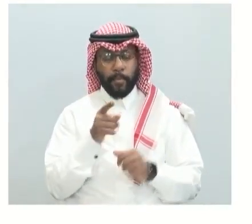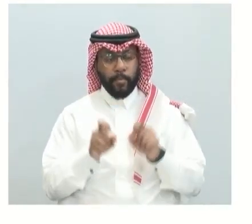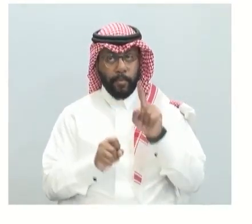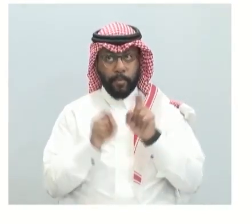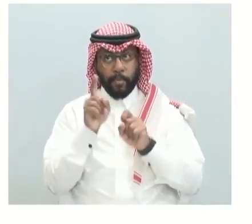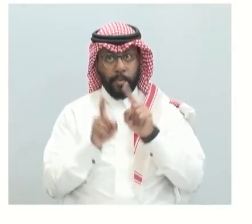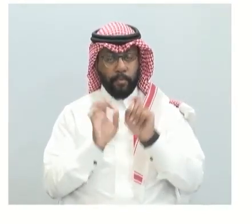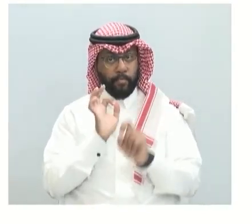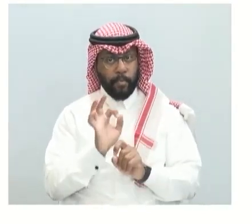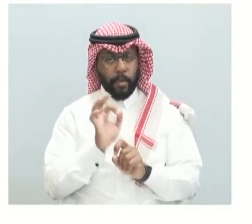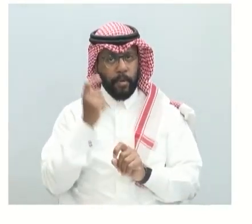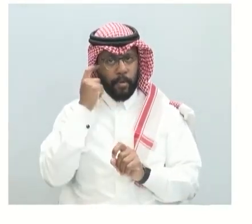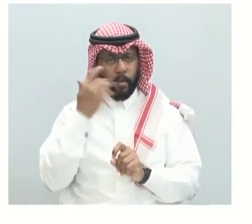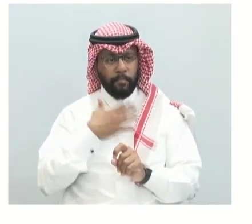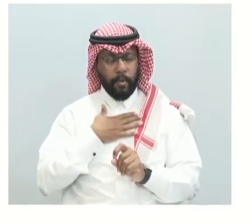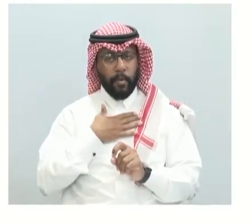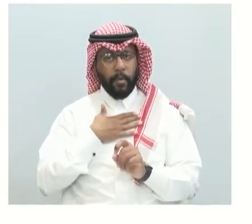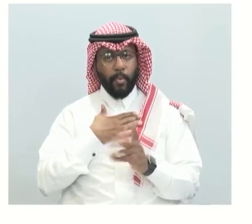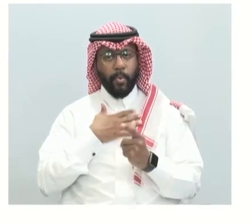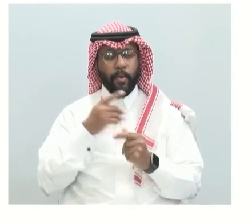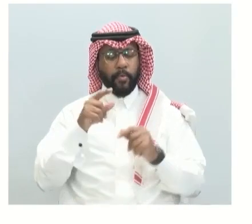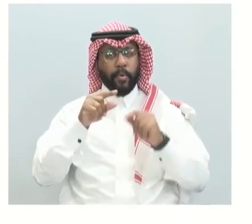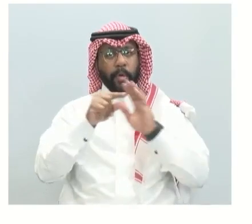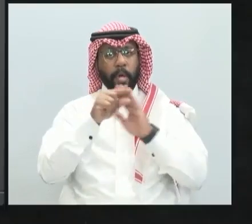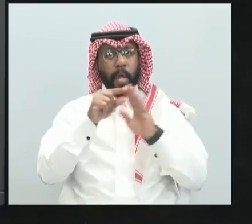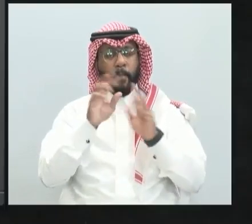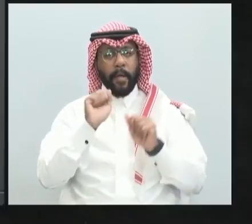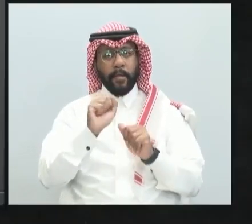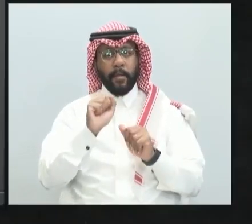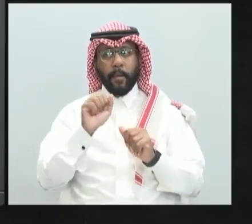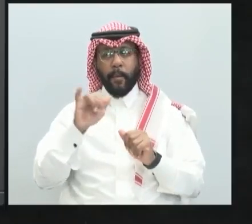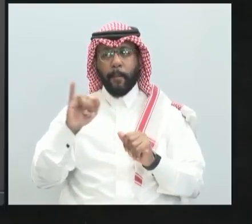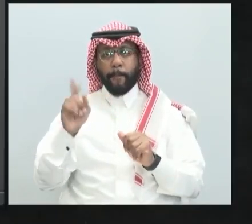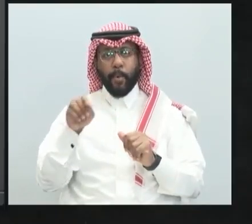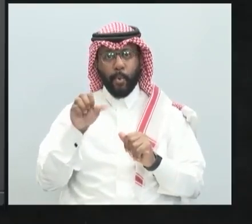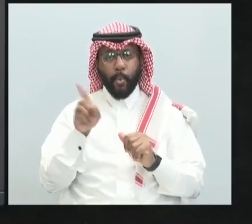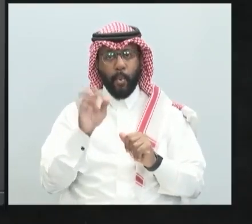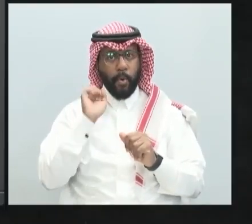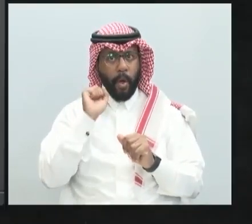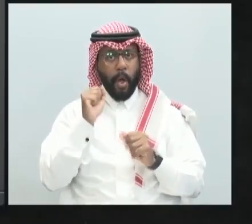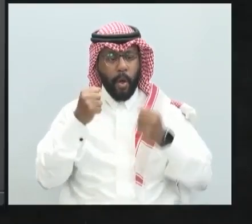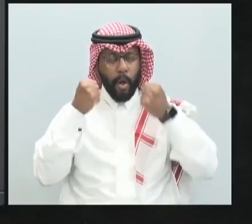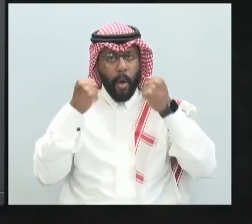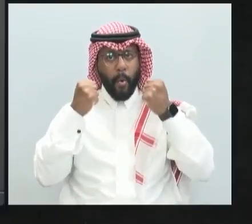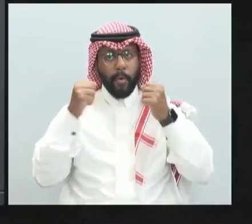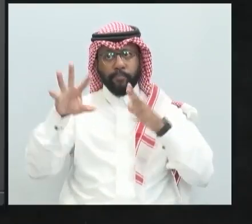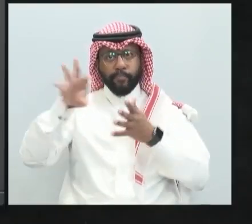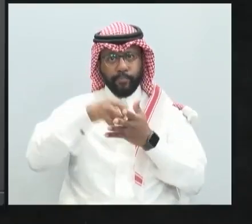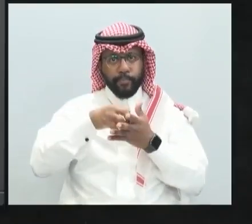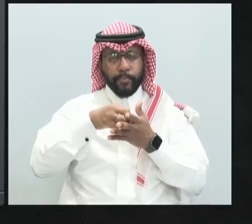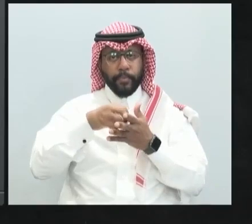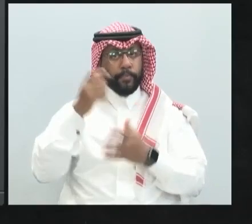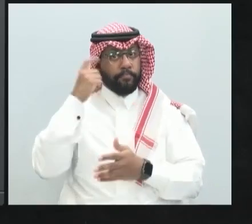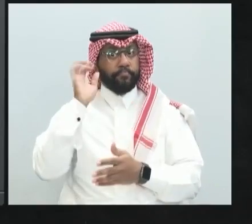وهو هل نستطيع ان نجعل كلمه المرور قويه حتى نكون لدينا الامان باستخدام